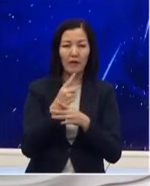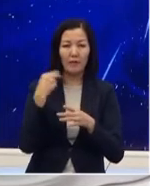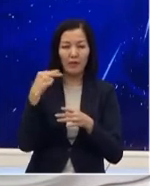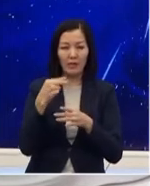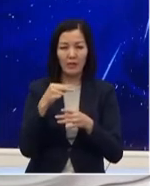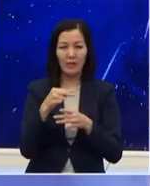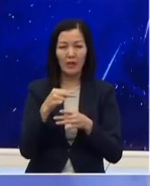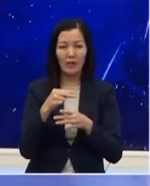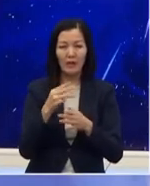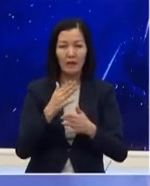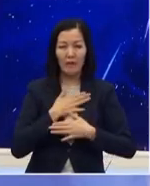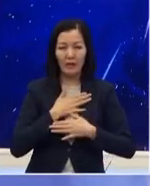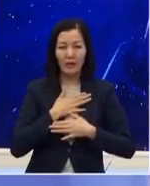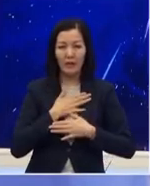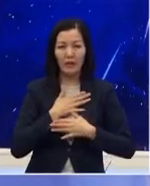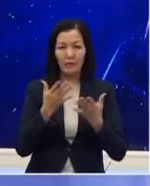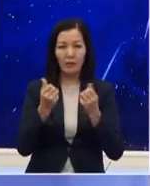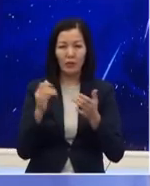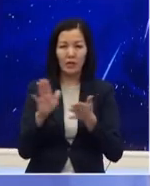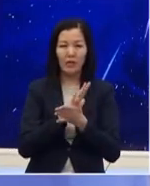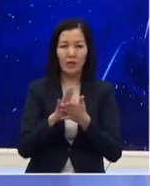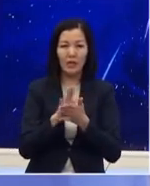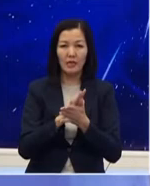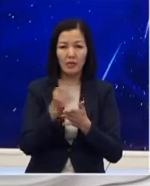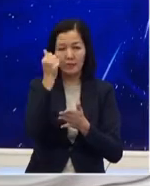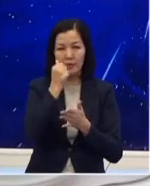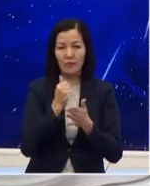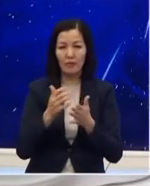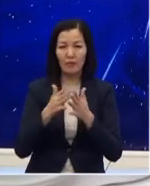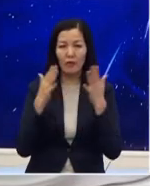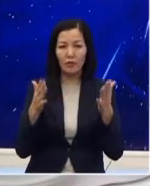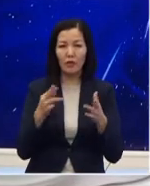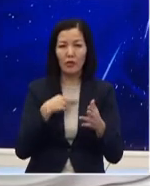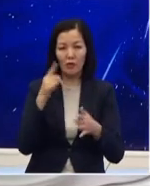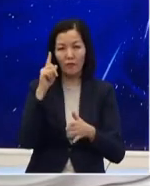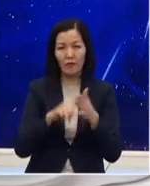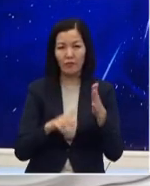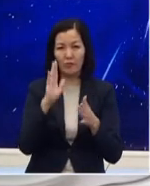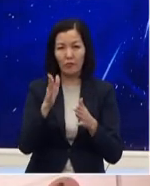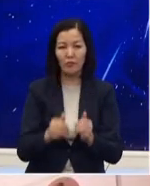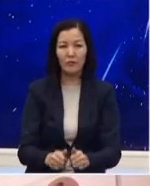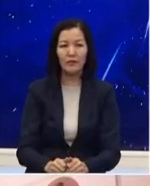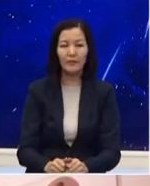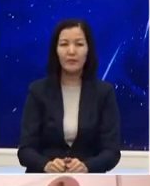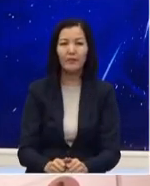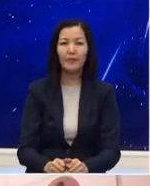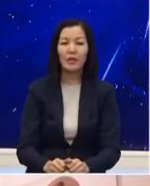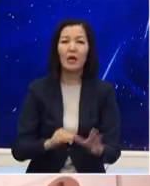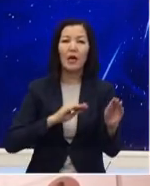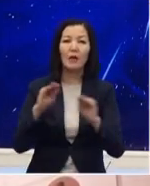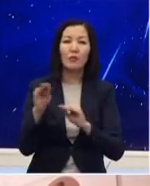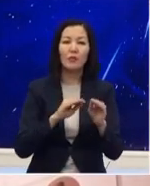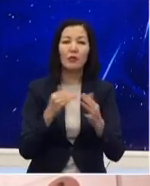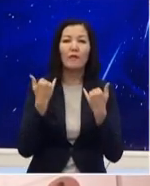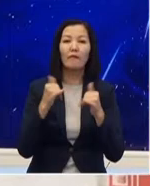фонд первого президента мы получили грант. Спасибо большое. Я уверен в своем будущем. Оснащение кабинета